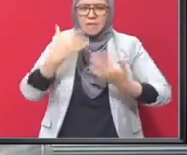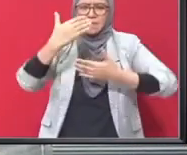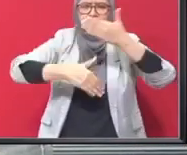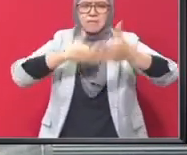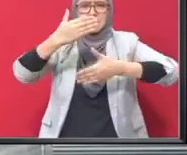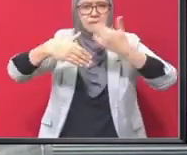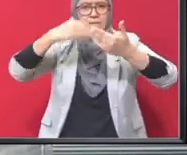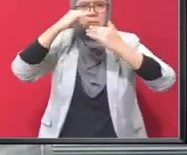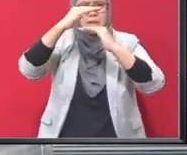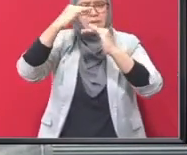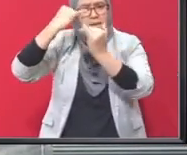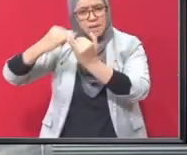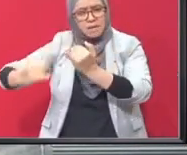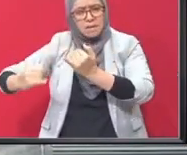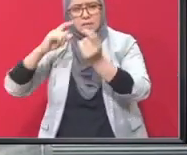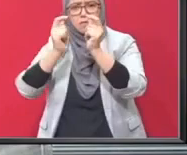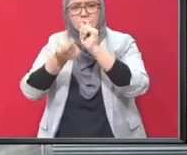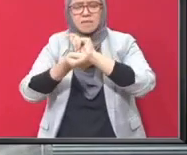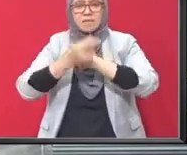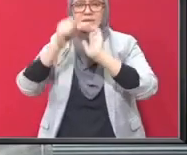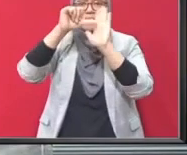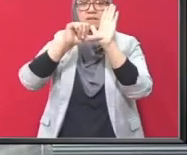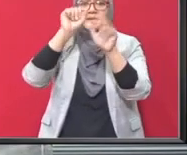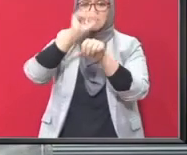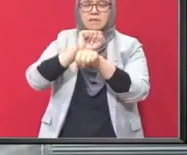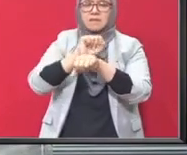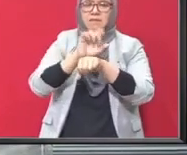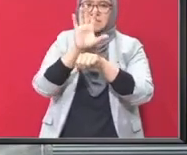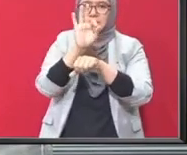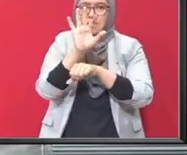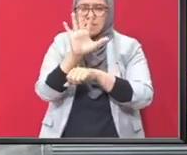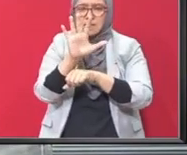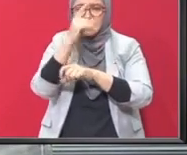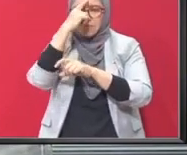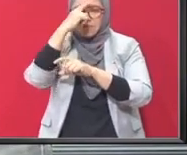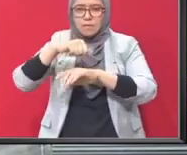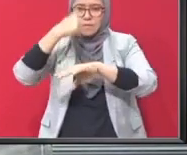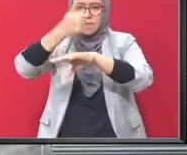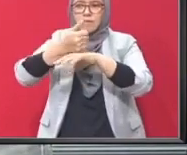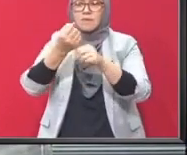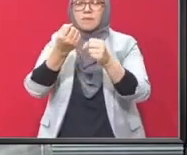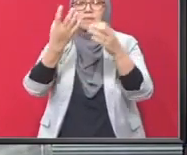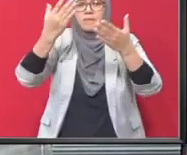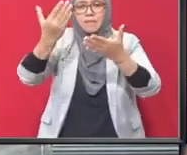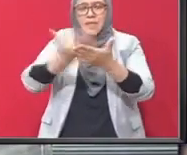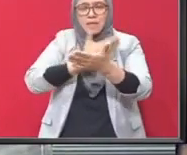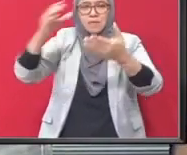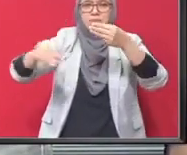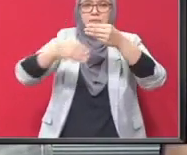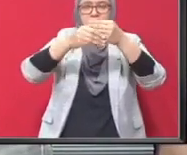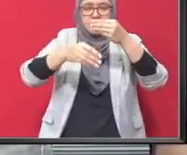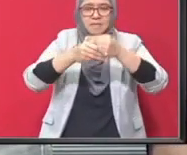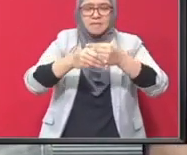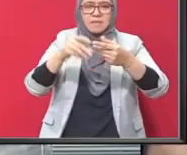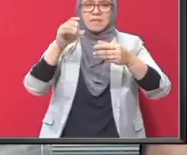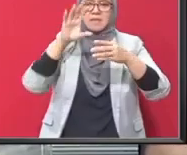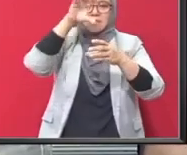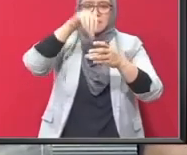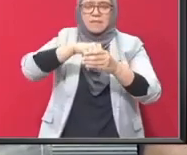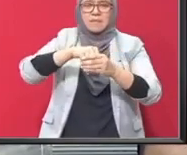peminda akta kerja sejumlah 55 dengan mewujudkan beberapa pun tukang baru termasuk larangan